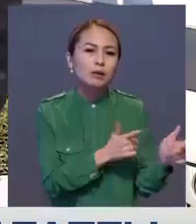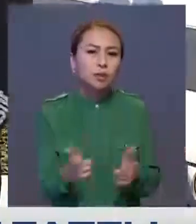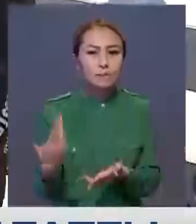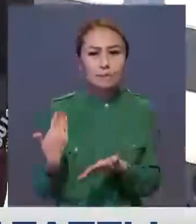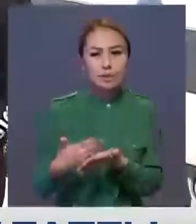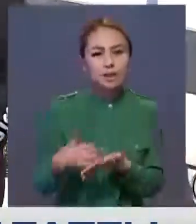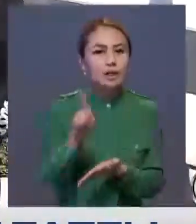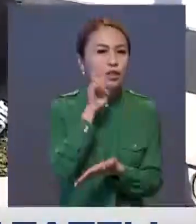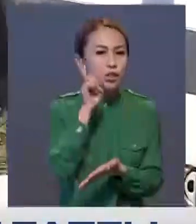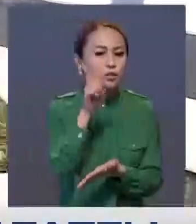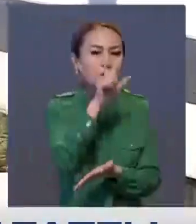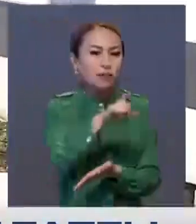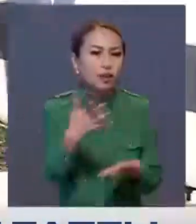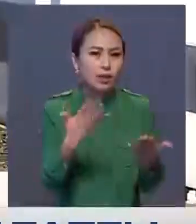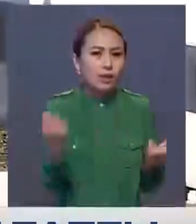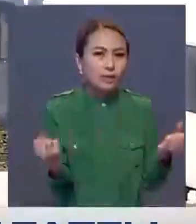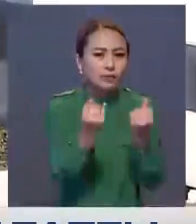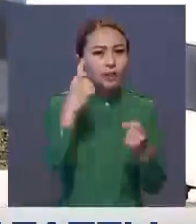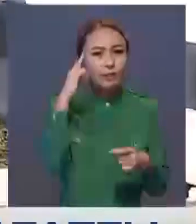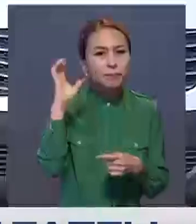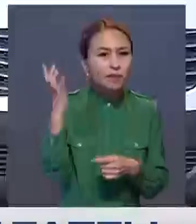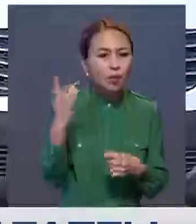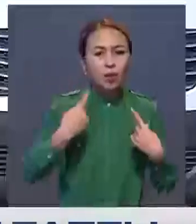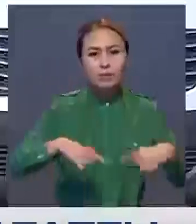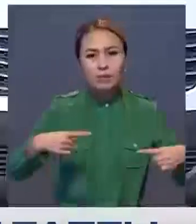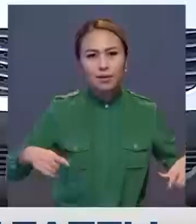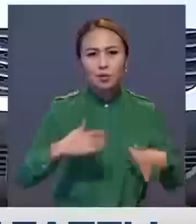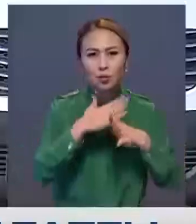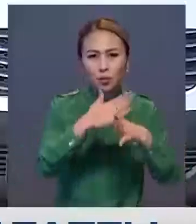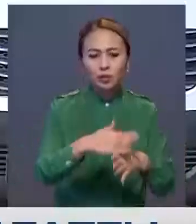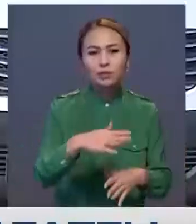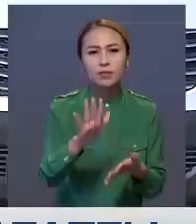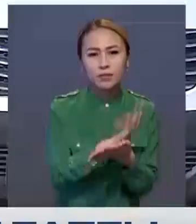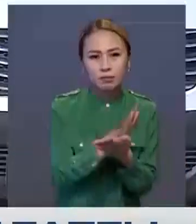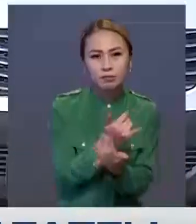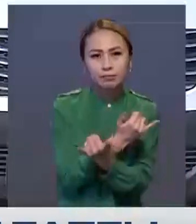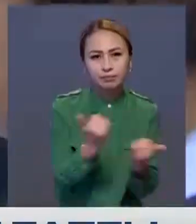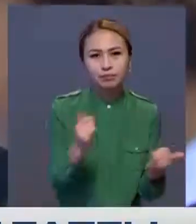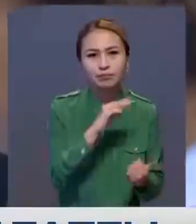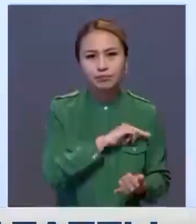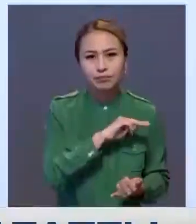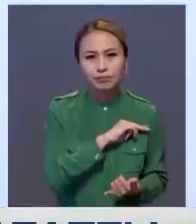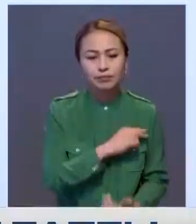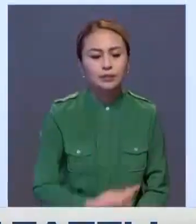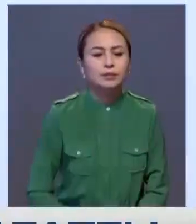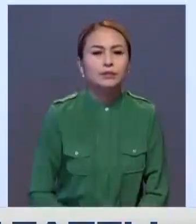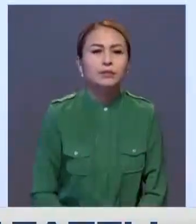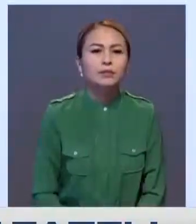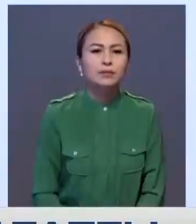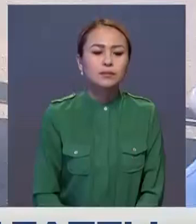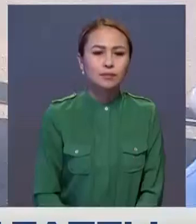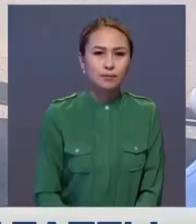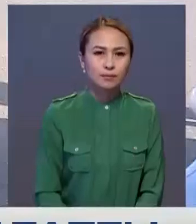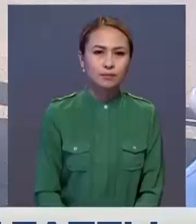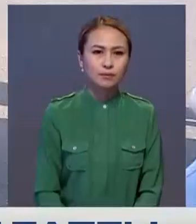Мысалы, жасөспірімдерге қолдау көрсететін психологтар қайырымдылық шарасы аясында тегін қызмет көрсетеді. Дариға Ташынова, Ербол Дайыров,